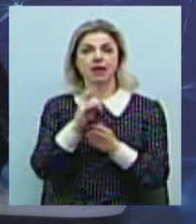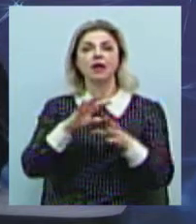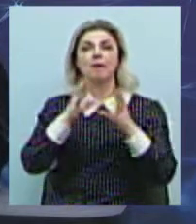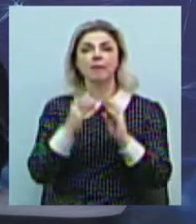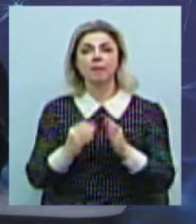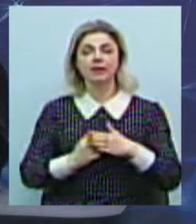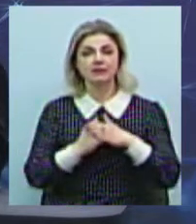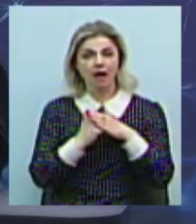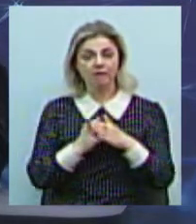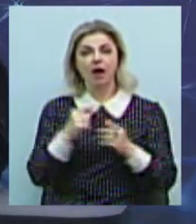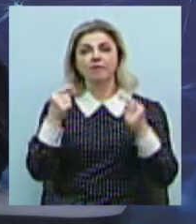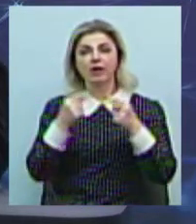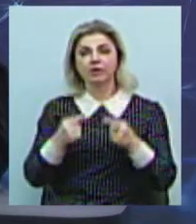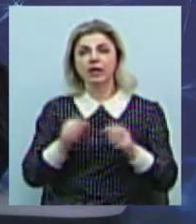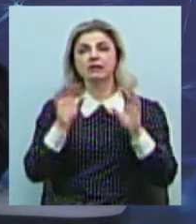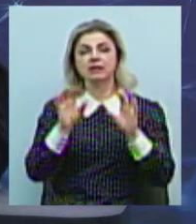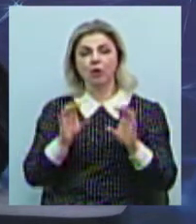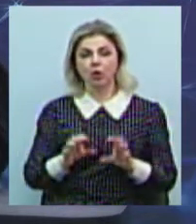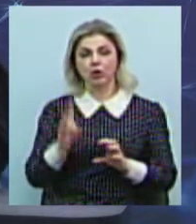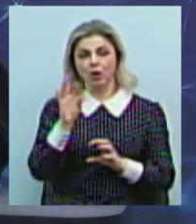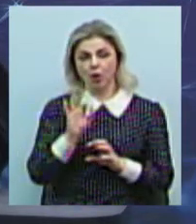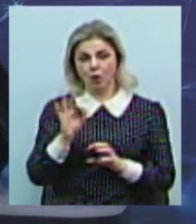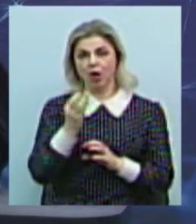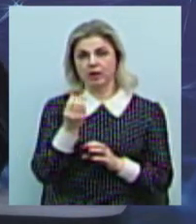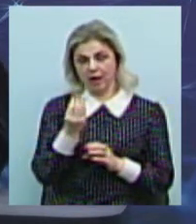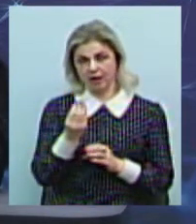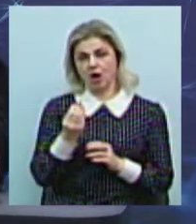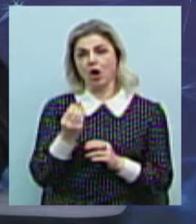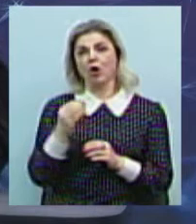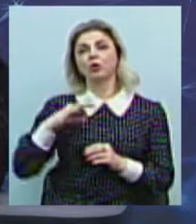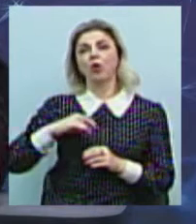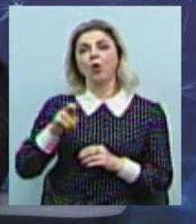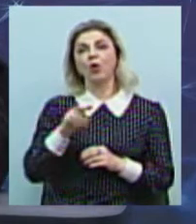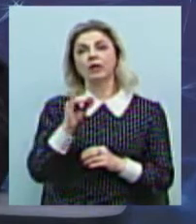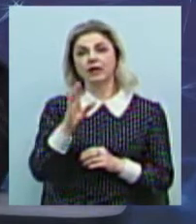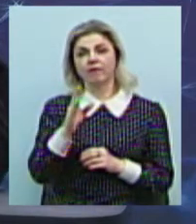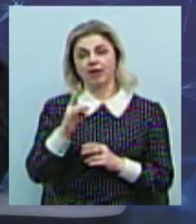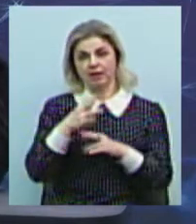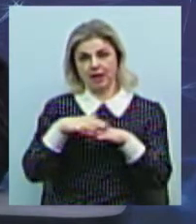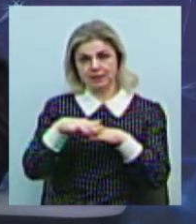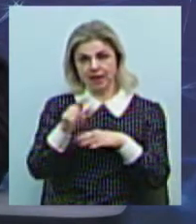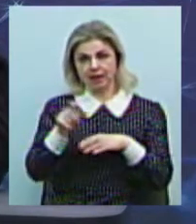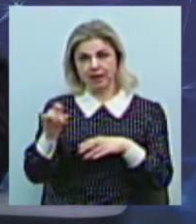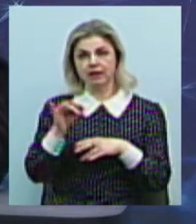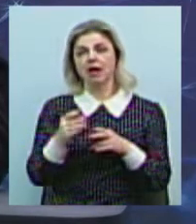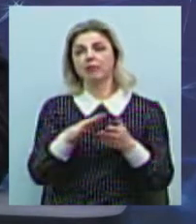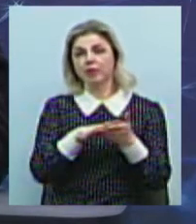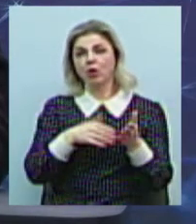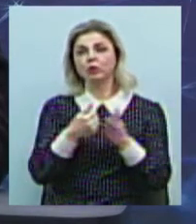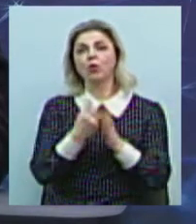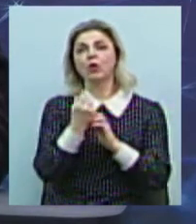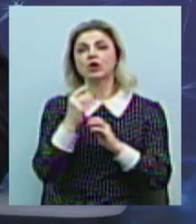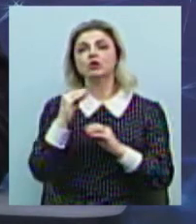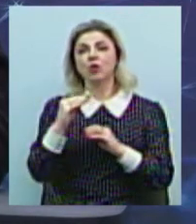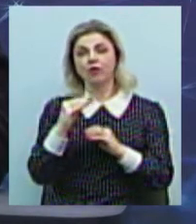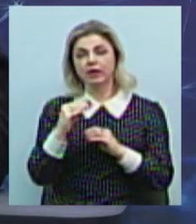тобто відповідно до закону про індексацію грошових доходів населення. І діяла відповідно до 11 жовтня 2017